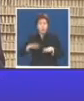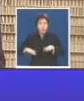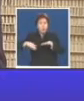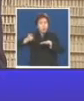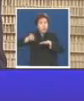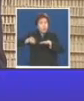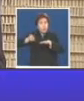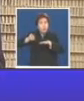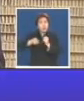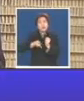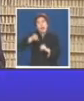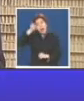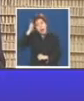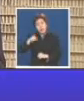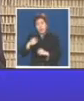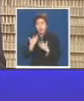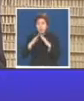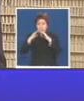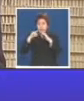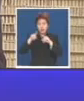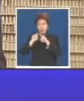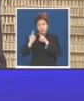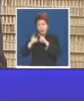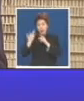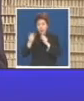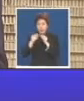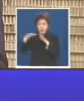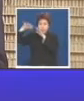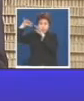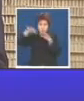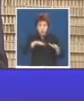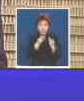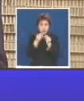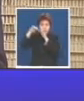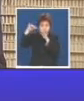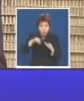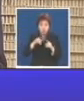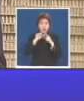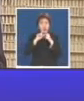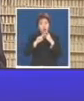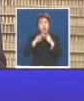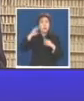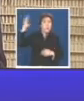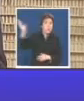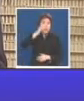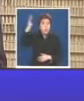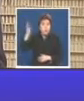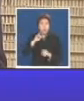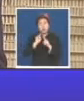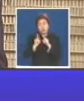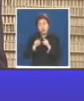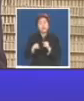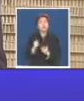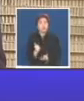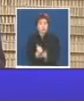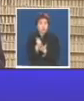านานหรือกรณีที่ได้รับความเสียหายจากภัยพิบัติเช่นดินถล่มนะครับหรือพายุในช่วงปลายปีก่อนก็เป็นเช่นนั้นน